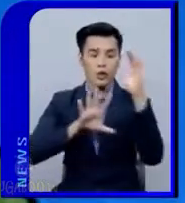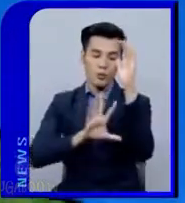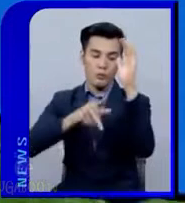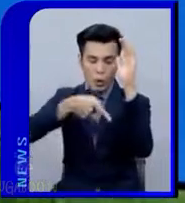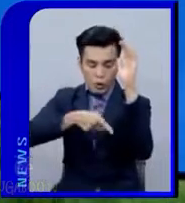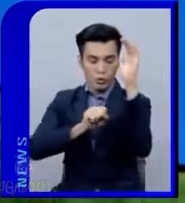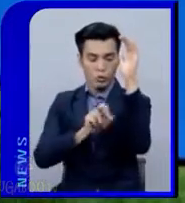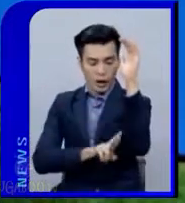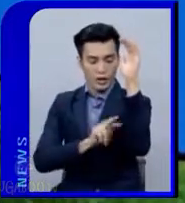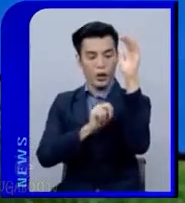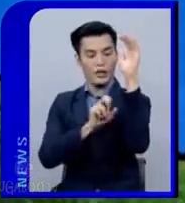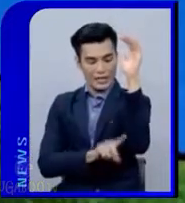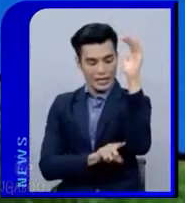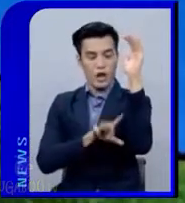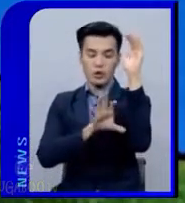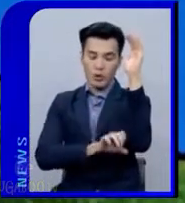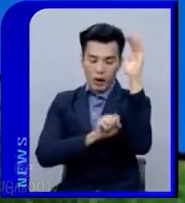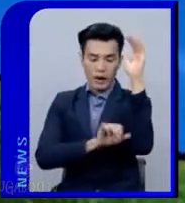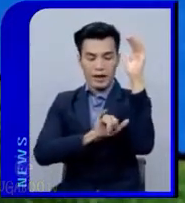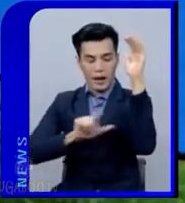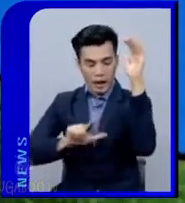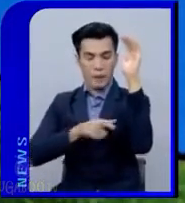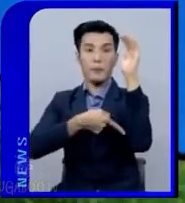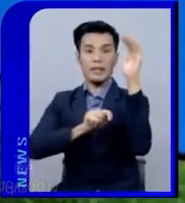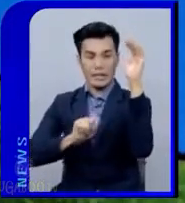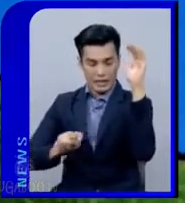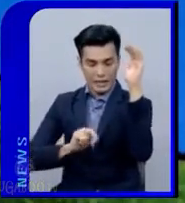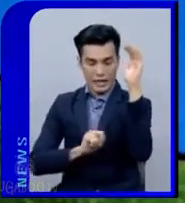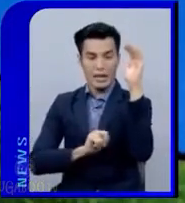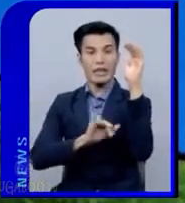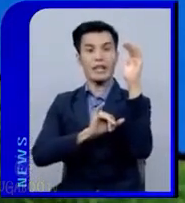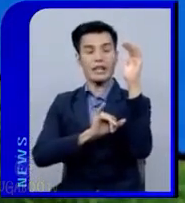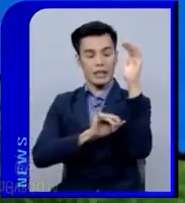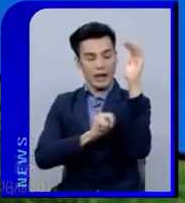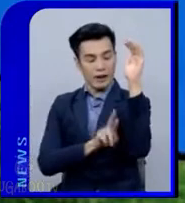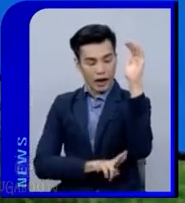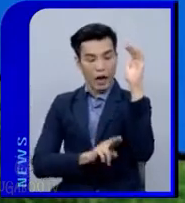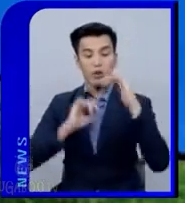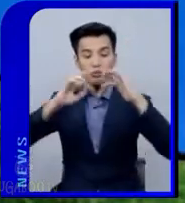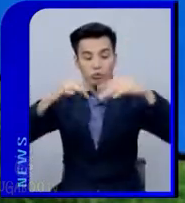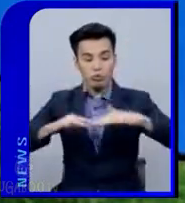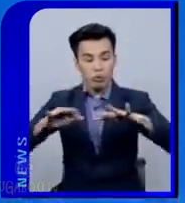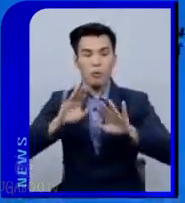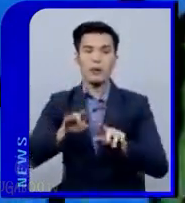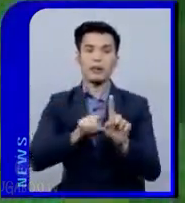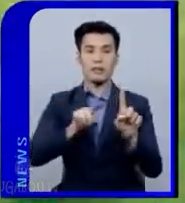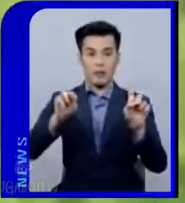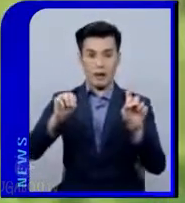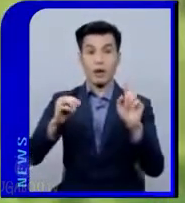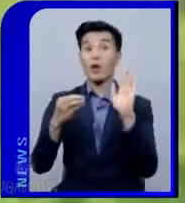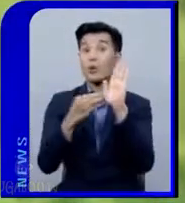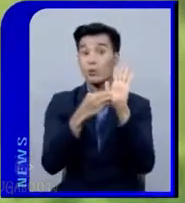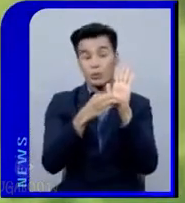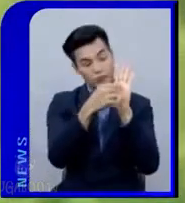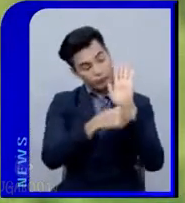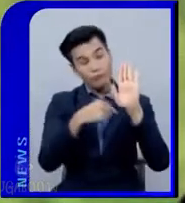านีนครศรีธรรมราชสงขลายะลาปัตตานีและนราธิวาสทะเลทั้ง2ฝั่งคลื่นสูง1เมตรปิดท้ายที่กรุงเทพมหาน